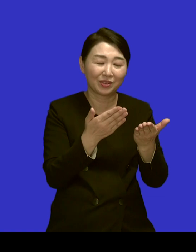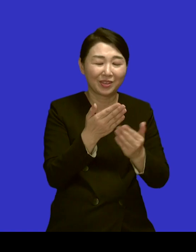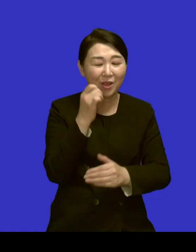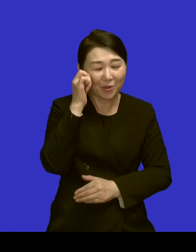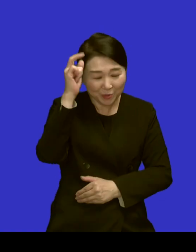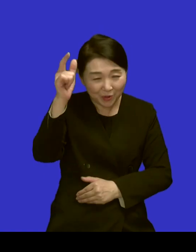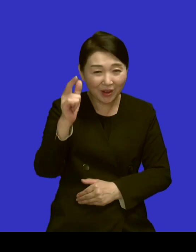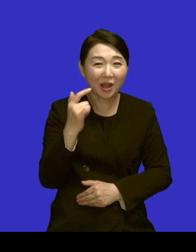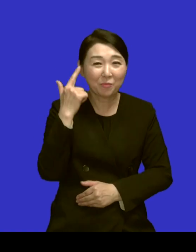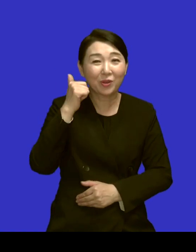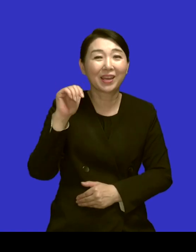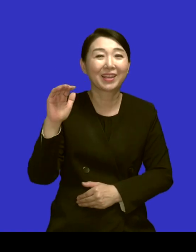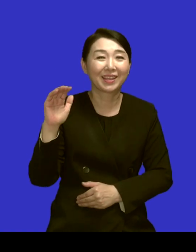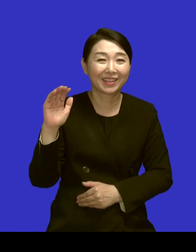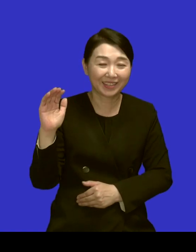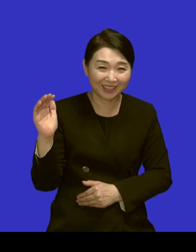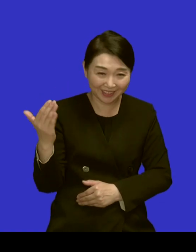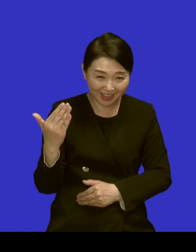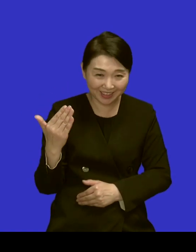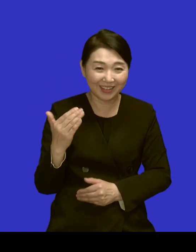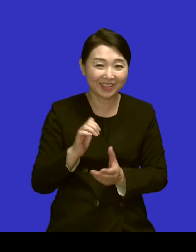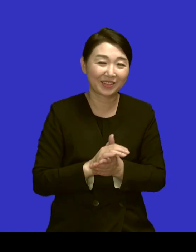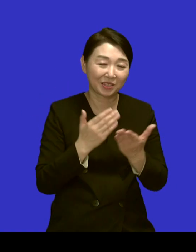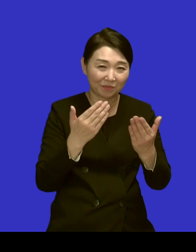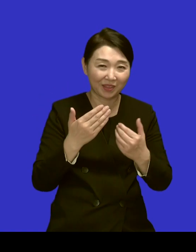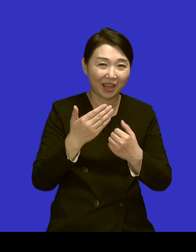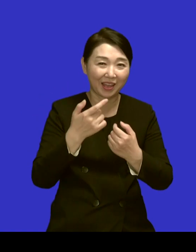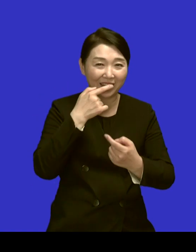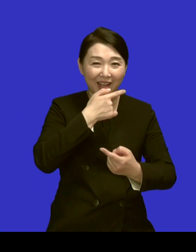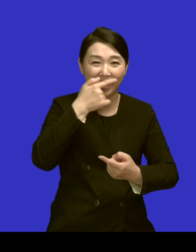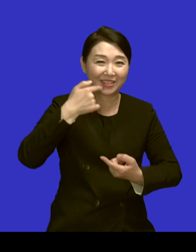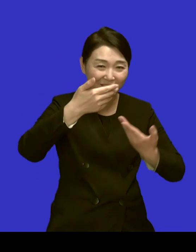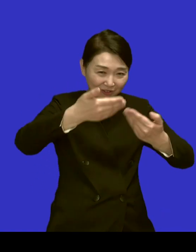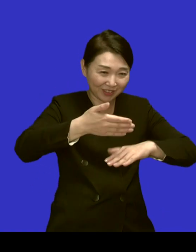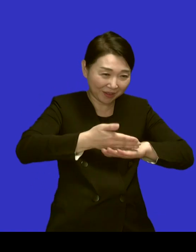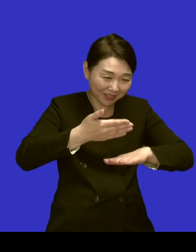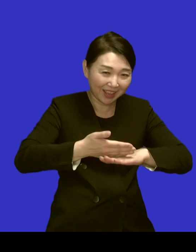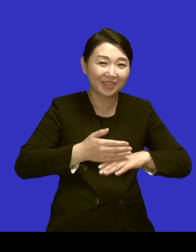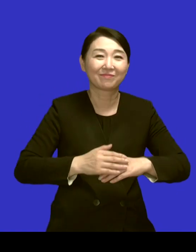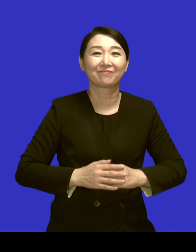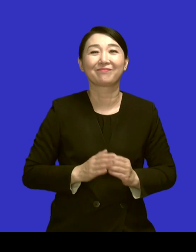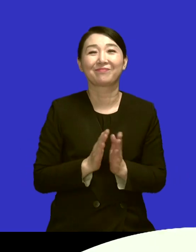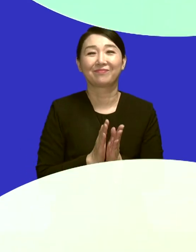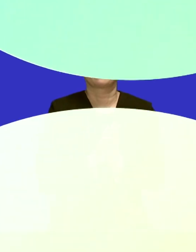사역자가 되시기를 저희도 열심히 응원하겠습니다. 감사합니다. 오늘 귀한 간증 나누셔서 고맙습니다. 감사합니다.